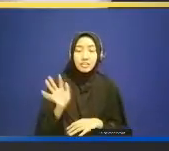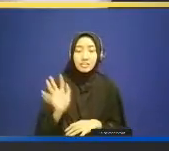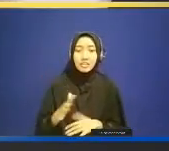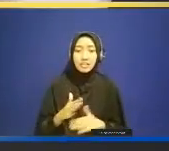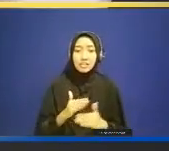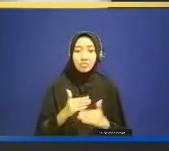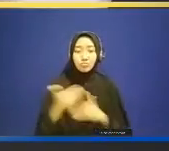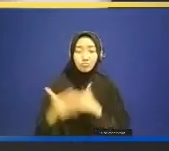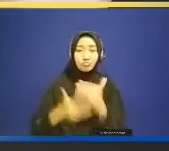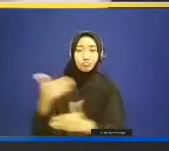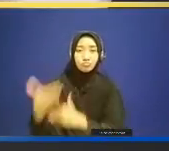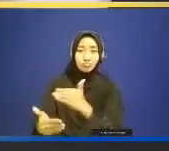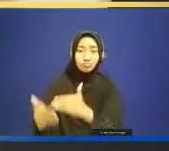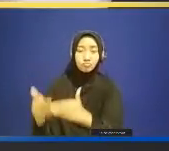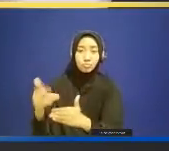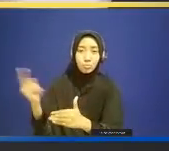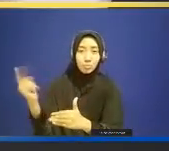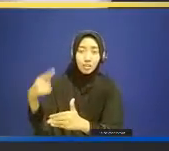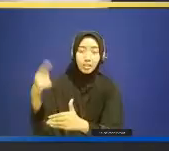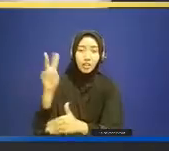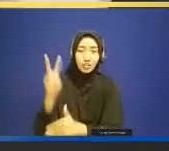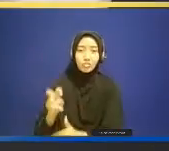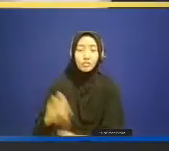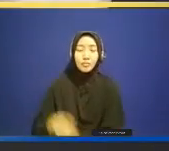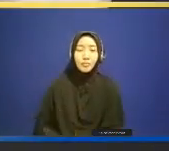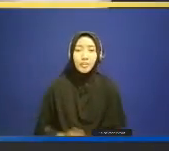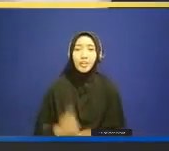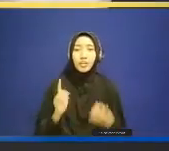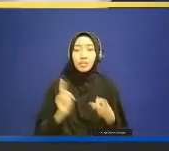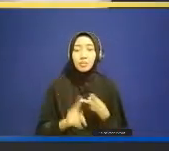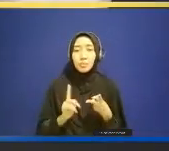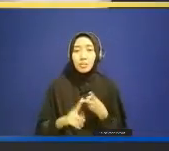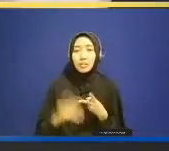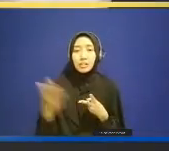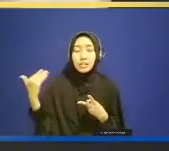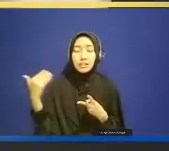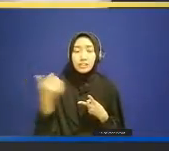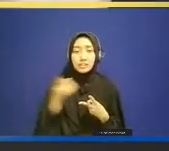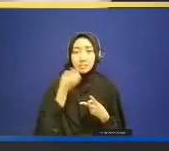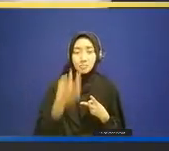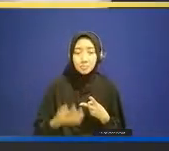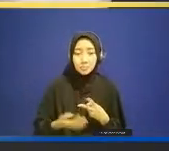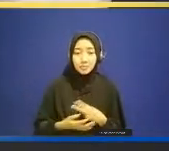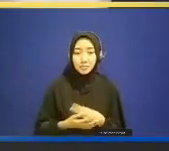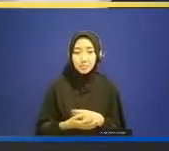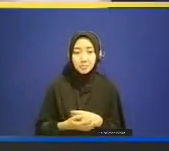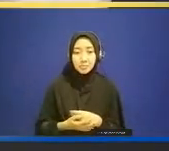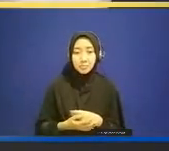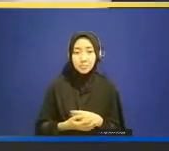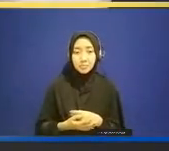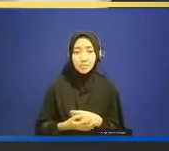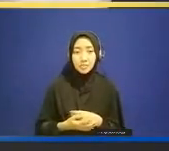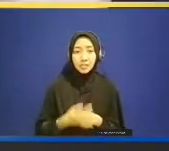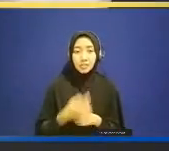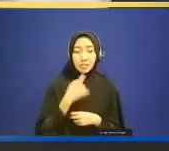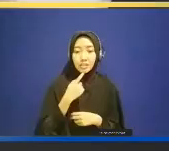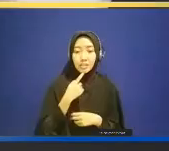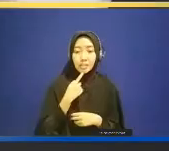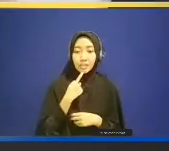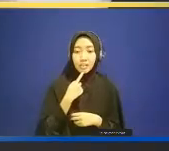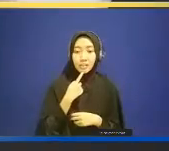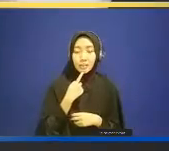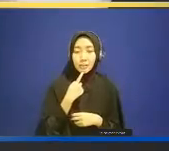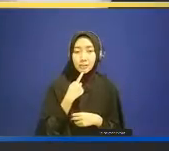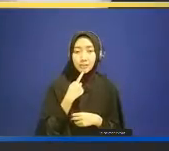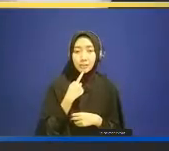harus secara konsisten pemerintah melaksanakan ini dan yang kedua gadis kita katakan ada juga mengenai apa